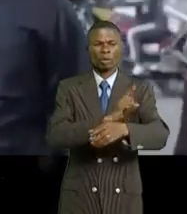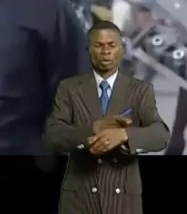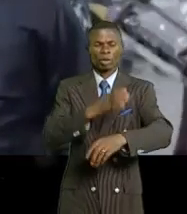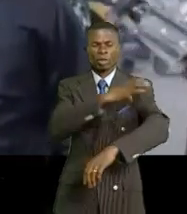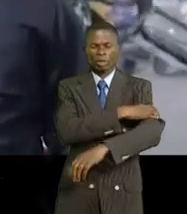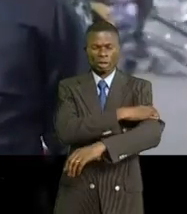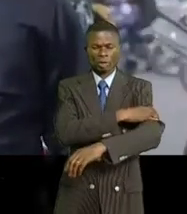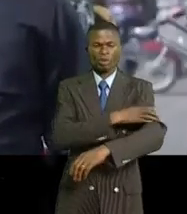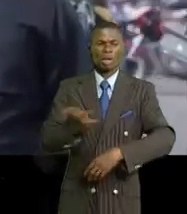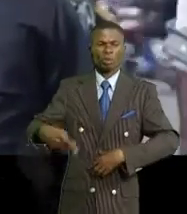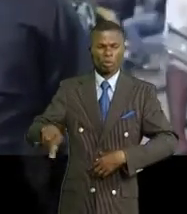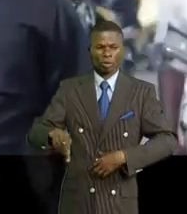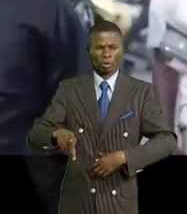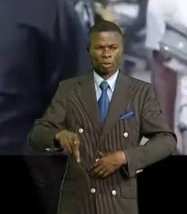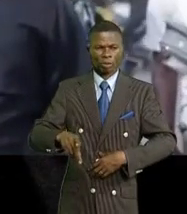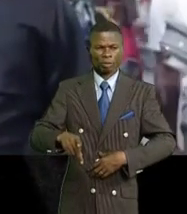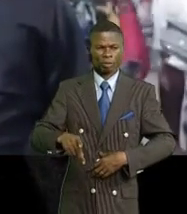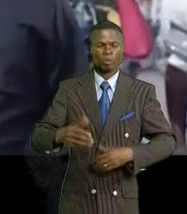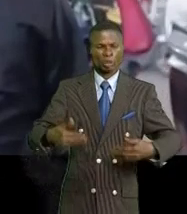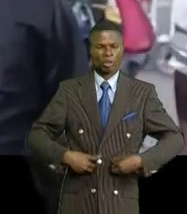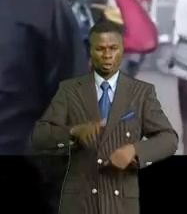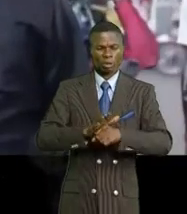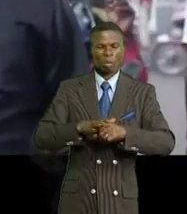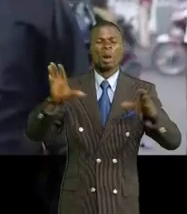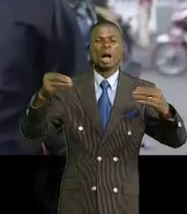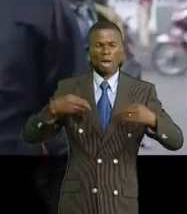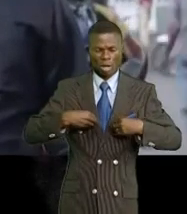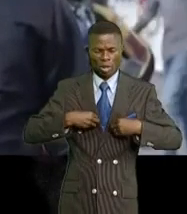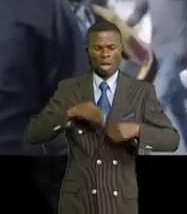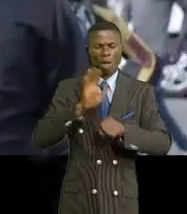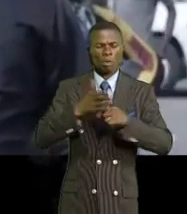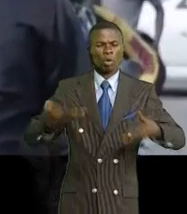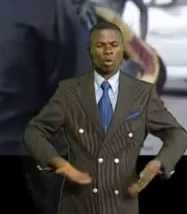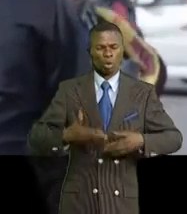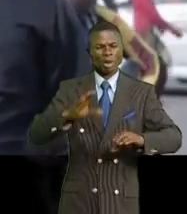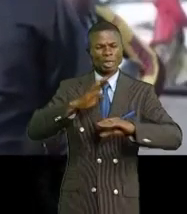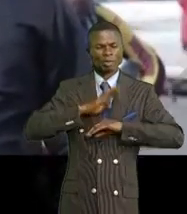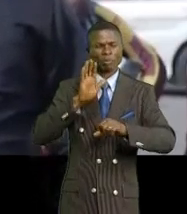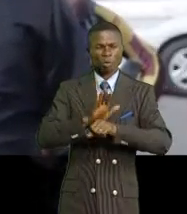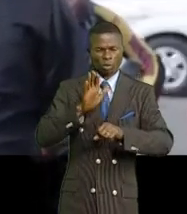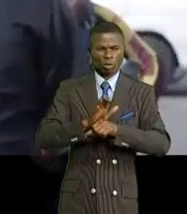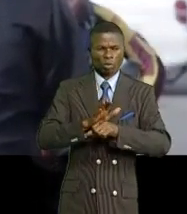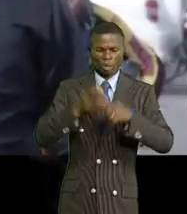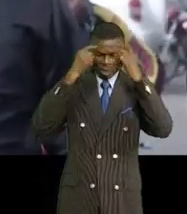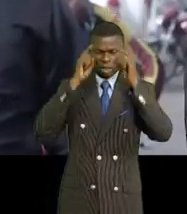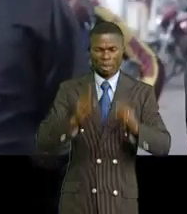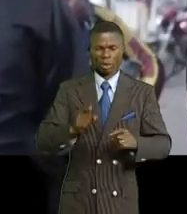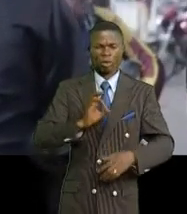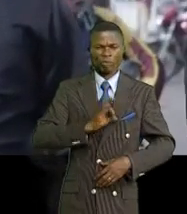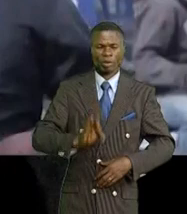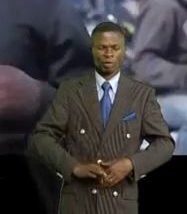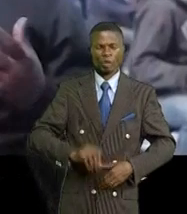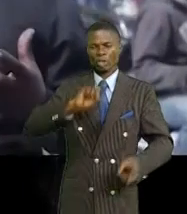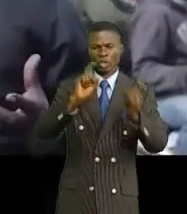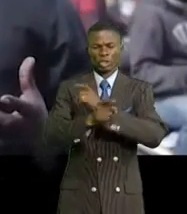de la province, et particulièrement les jeunes, nous avons accueilli avec satisfaction cette mesure d'état de